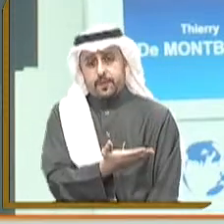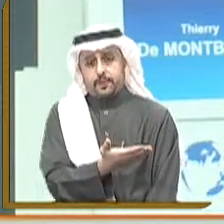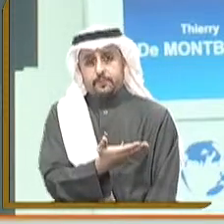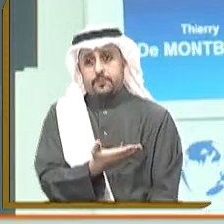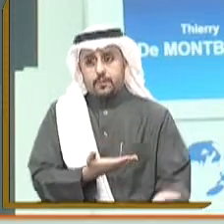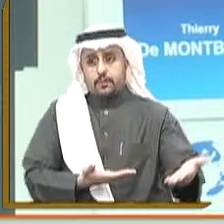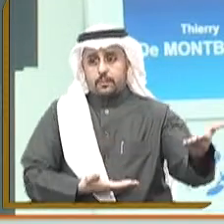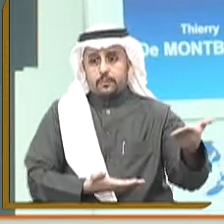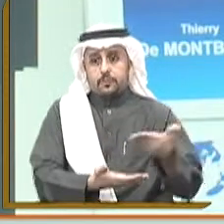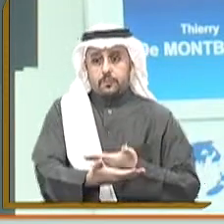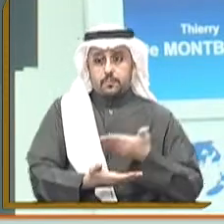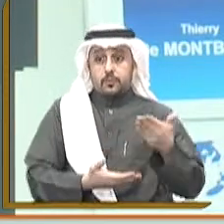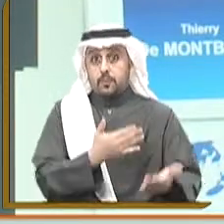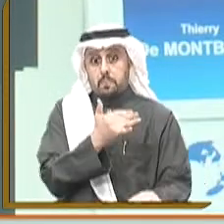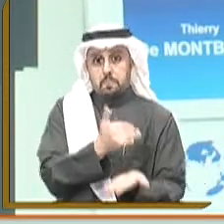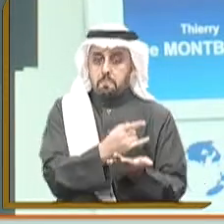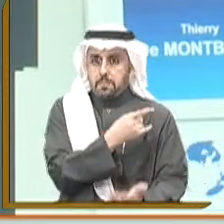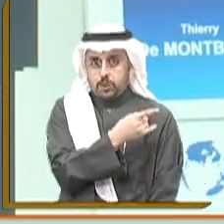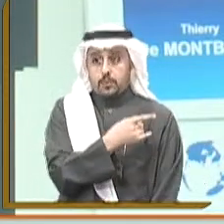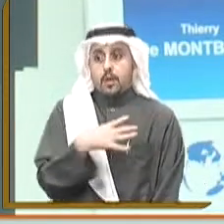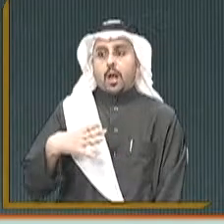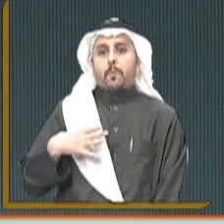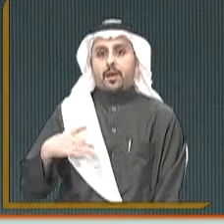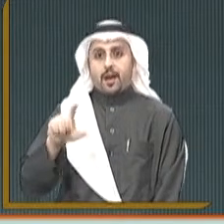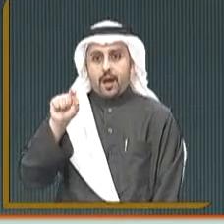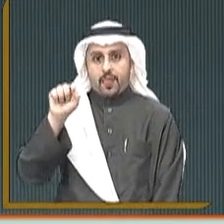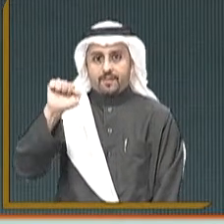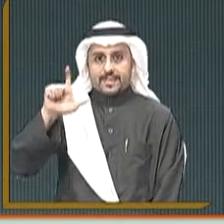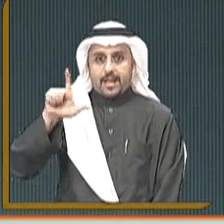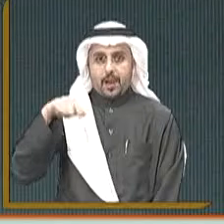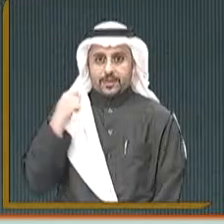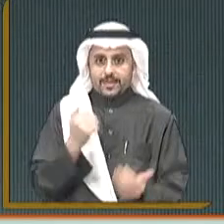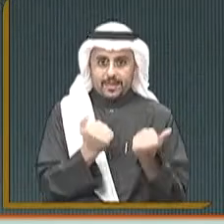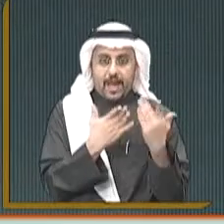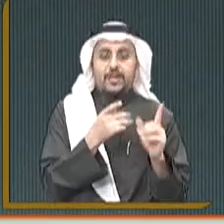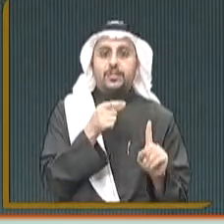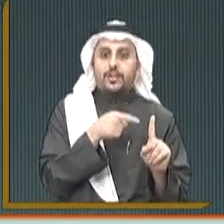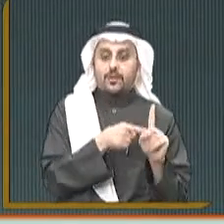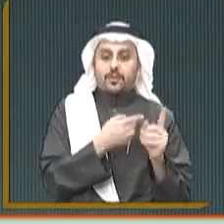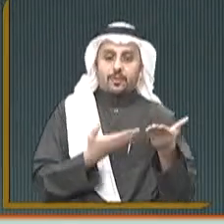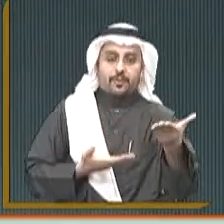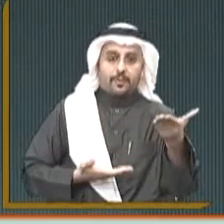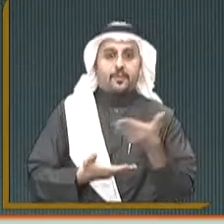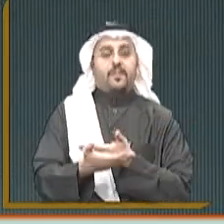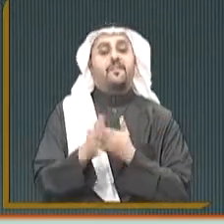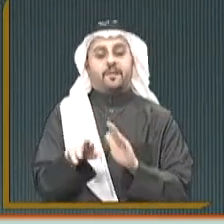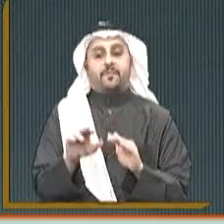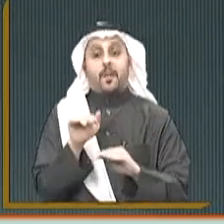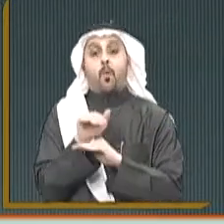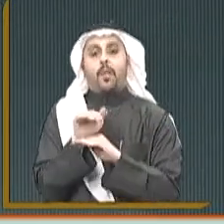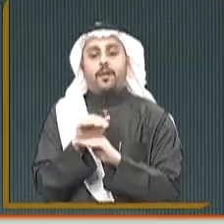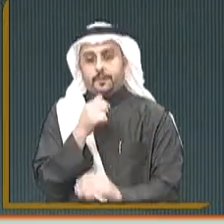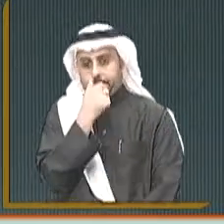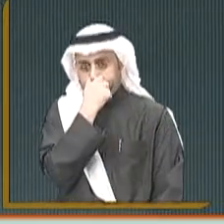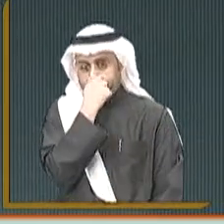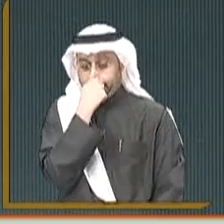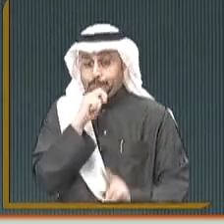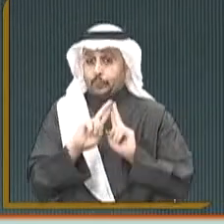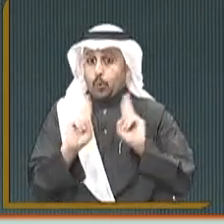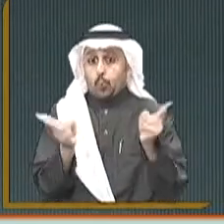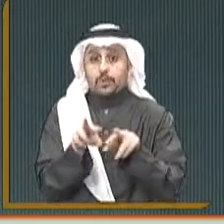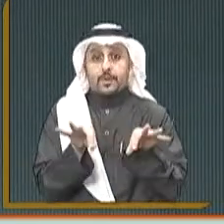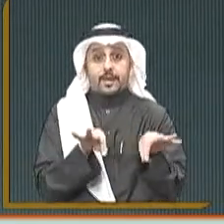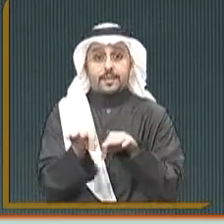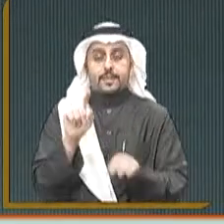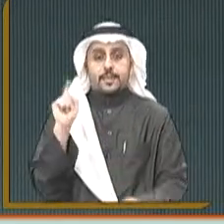ناقشها ضيف المؤتمر الأمير فيصل بن فرحان خلال ندوته. جدير بالذكر أن مؤتمر السياسات العالمي